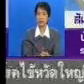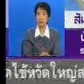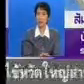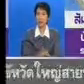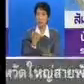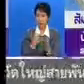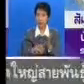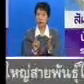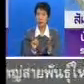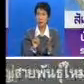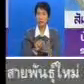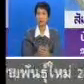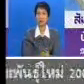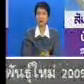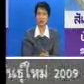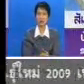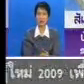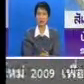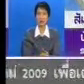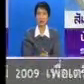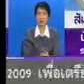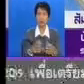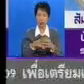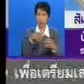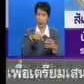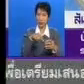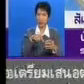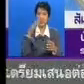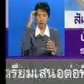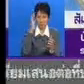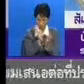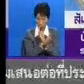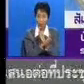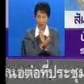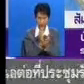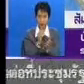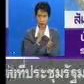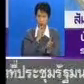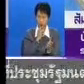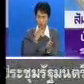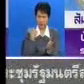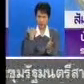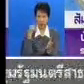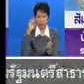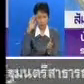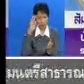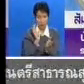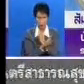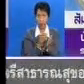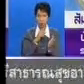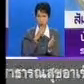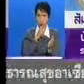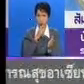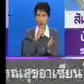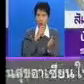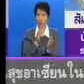ทำผิดขั้นตอนหรือเปล่าครับ ก็บังเอิญในชุดของเขามีตำรวจหน่วยอื่นร่วมด้วยอะค่ะ สรุปแล้วมีตำรวจอยู่ใน